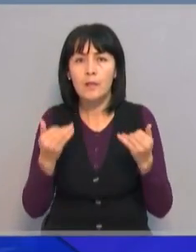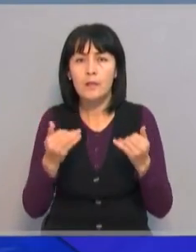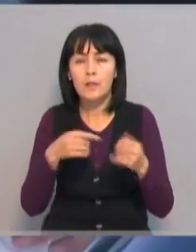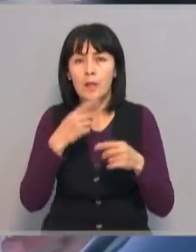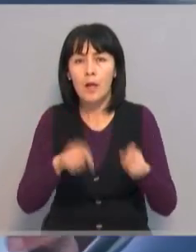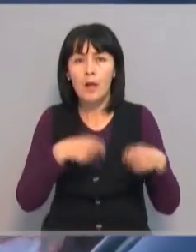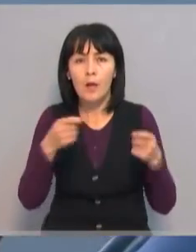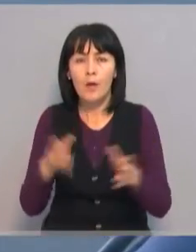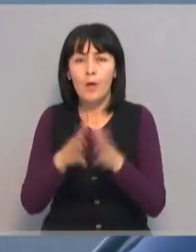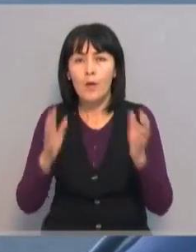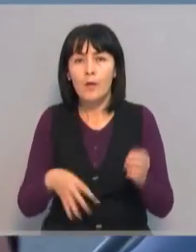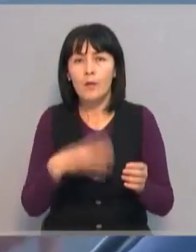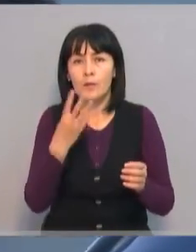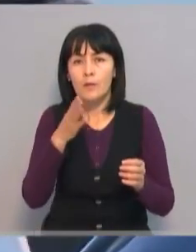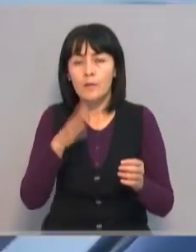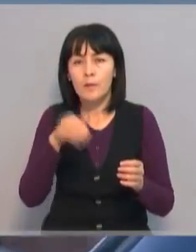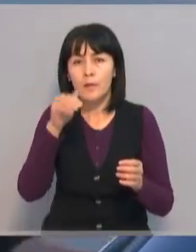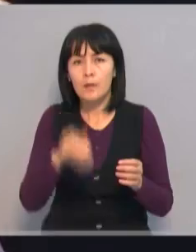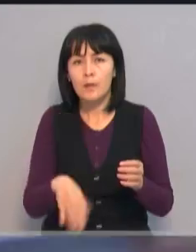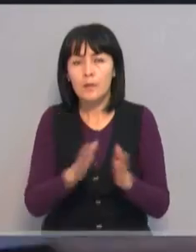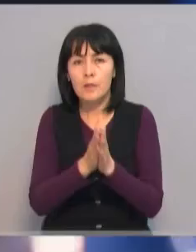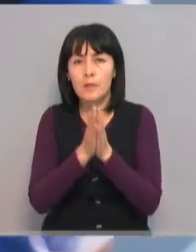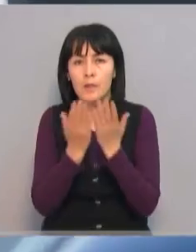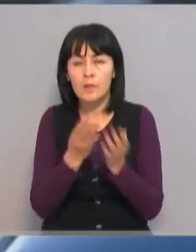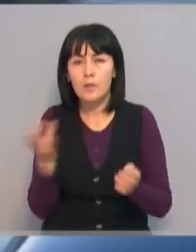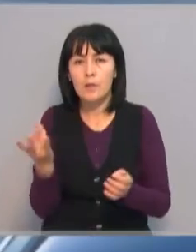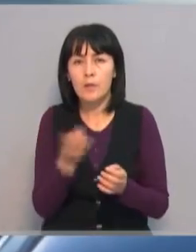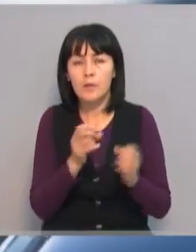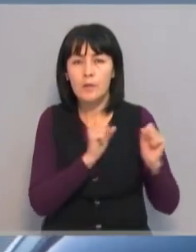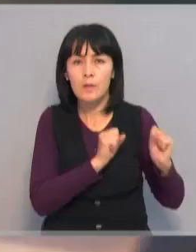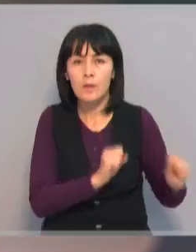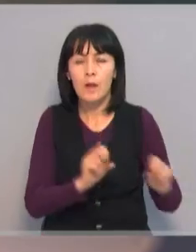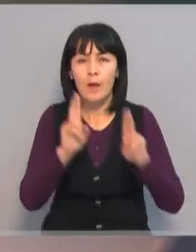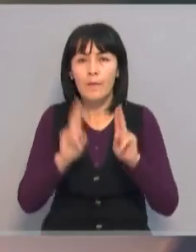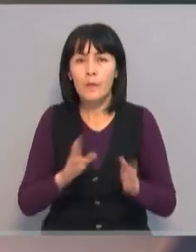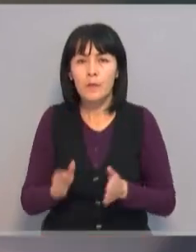также раздали около 4,5 тысяч листовок о необходимости соблюдения правил дорожного движения.